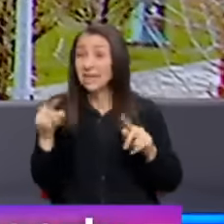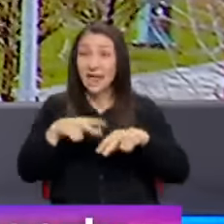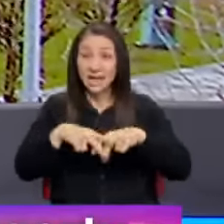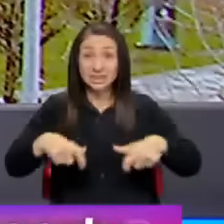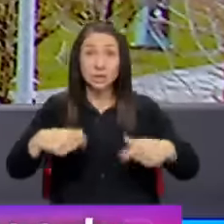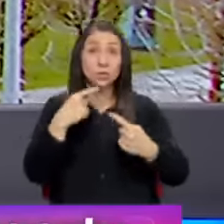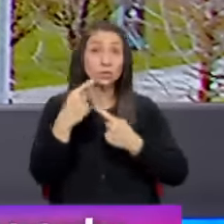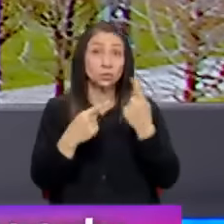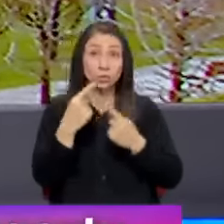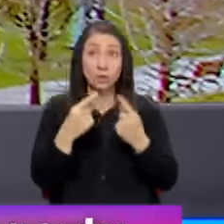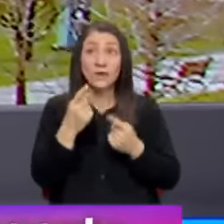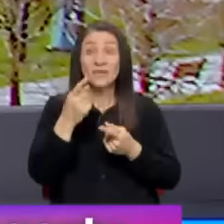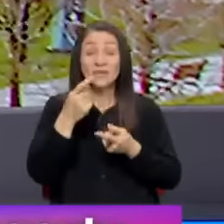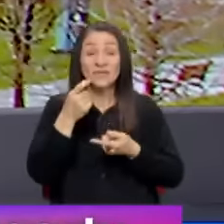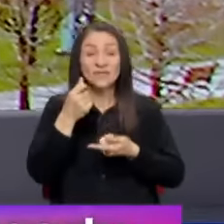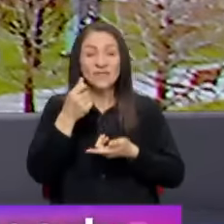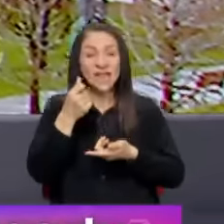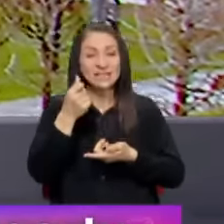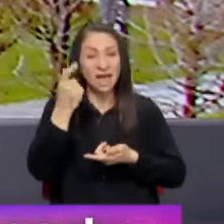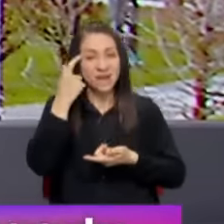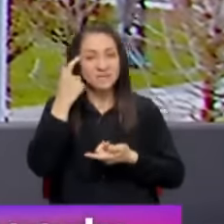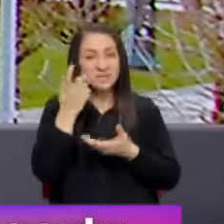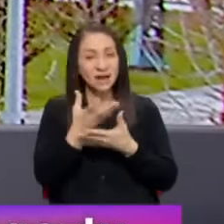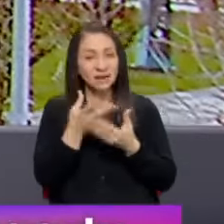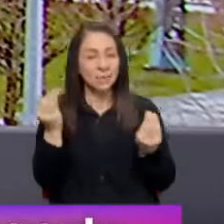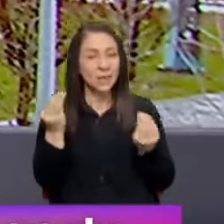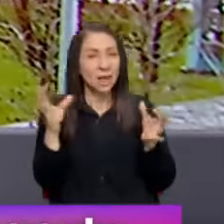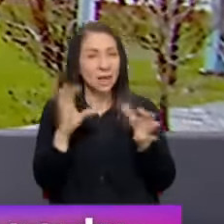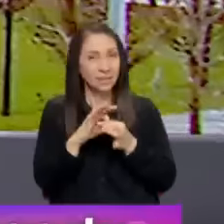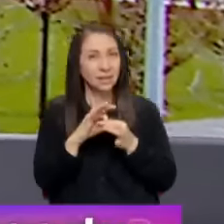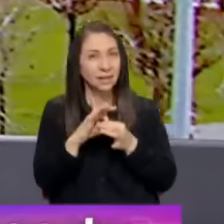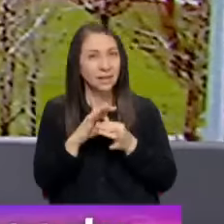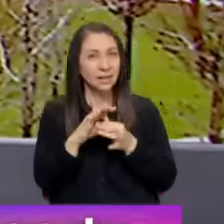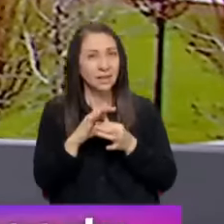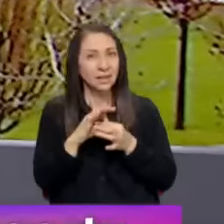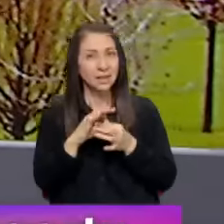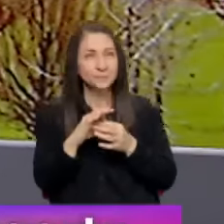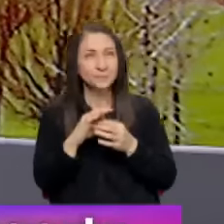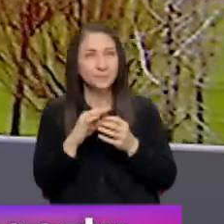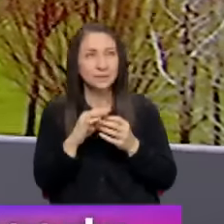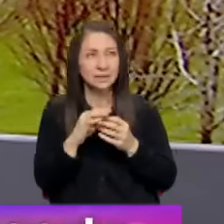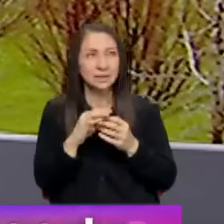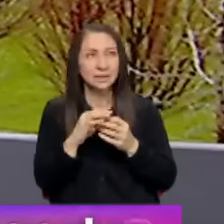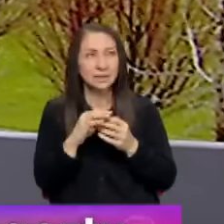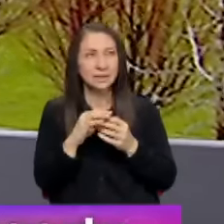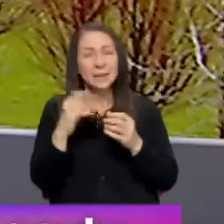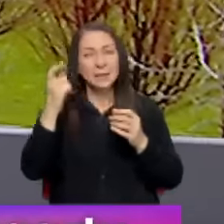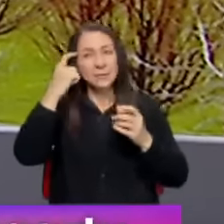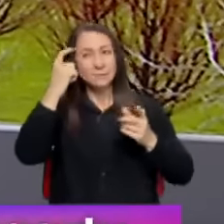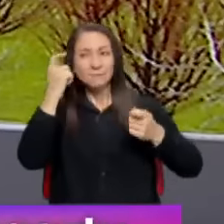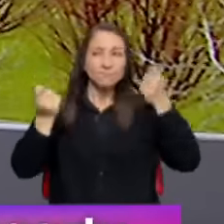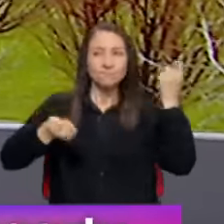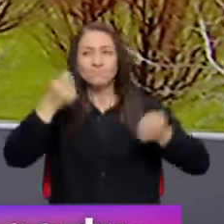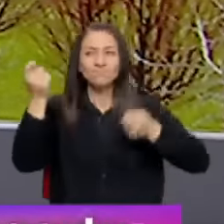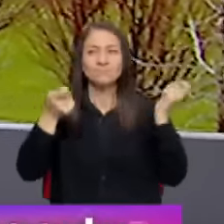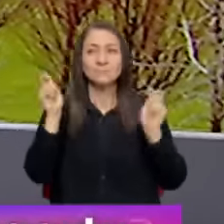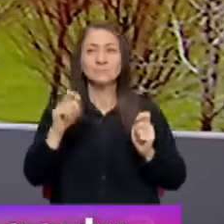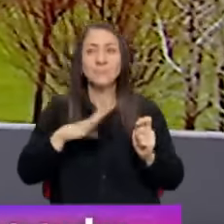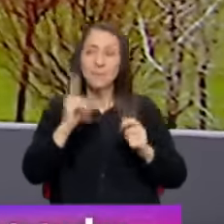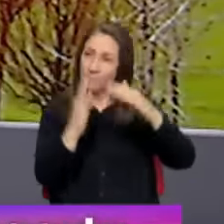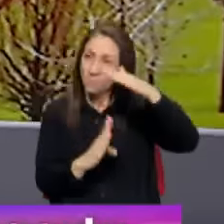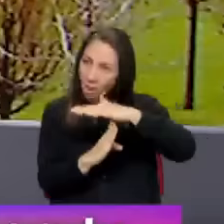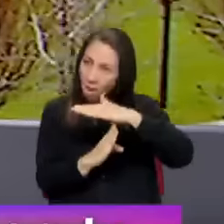altında konuşuyoruz. Finansal hafıza kaybına dair böyle bir zihin, beyin jimnastiği yapmak istiyoruz. Bir